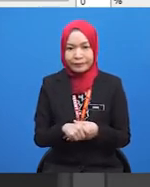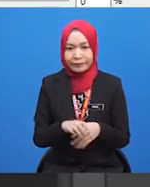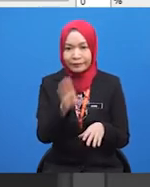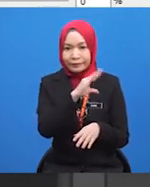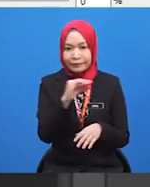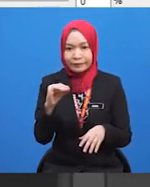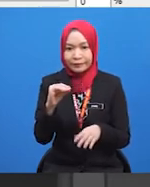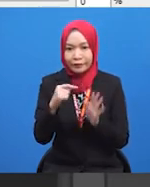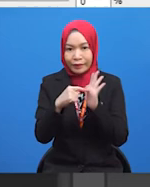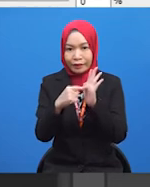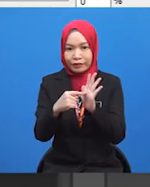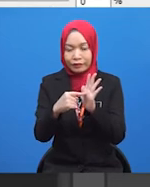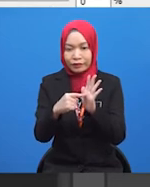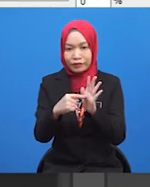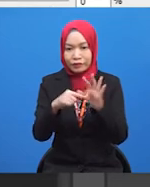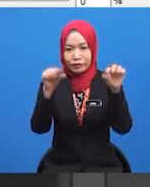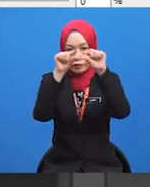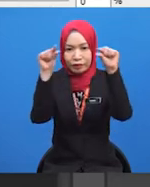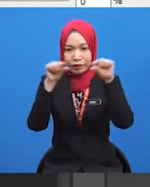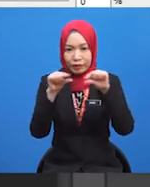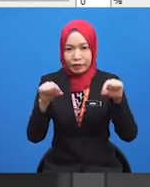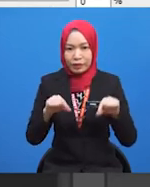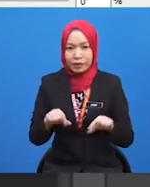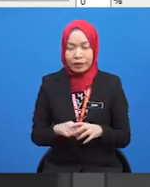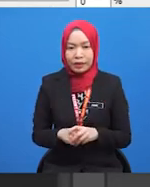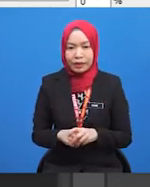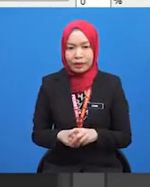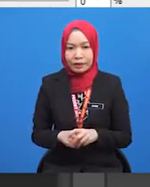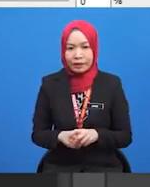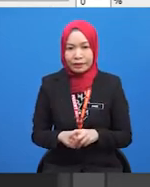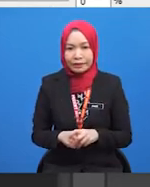Kemudian paparan layer style.